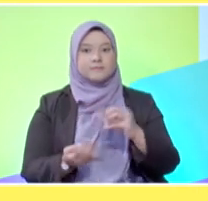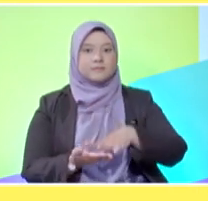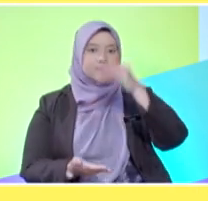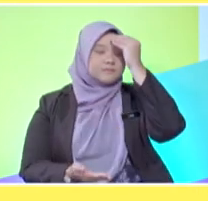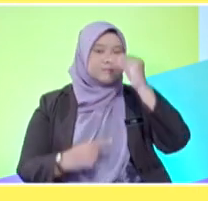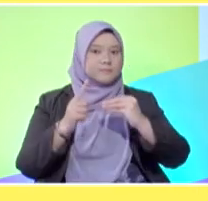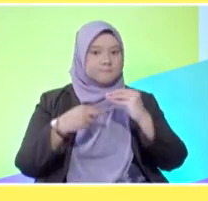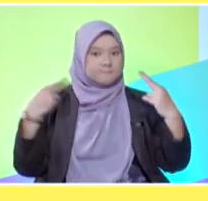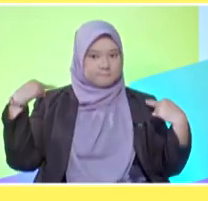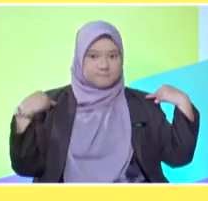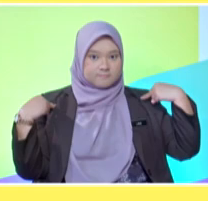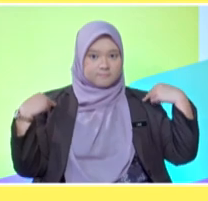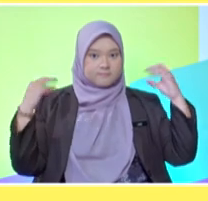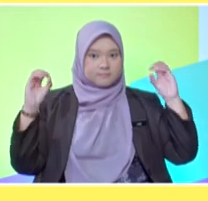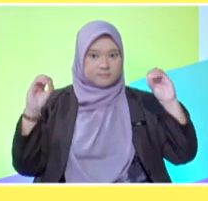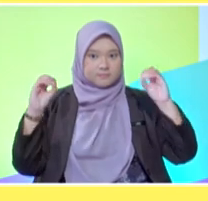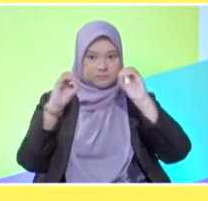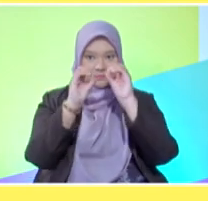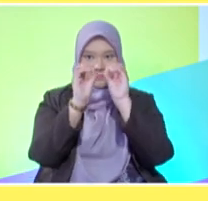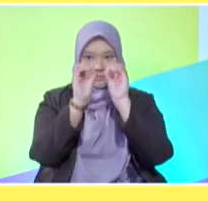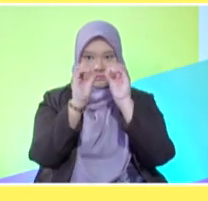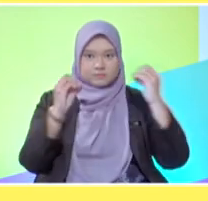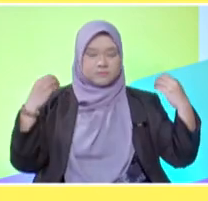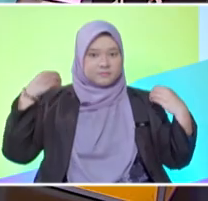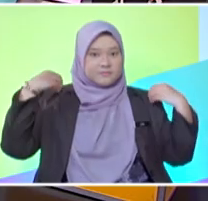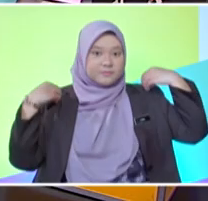kita kenali sebagai apa tadi